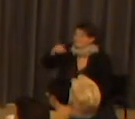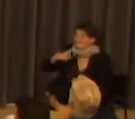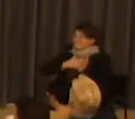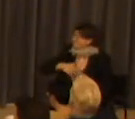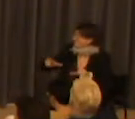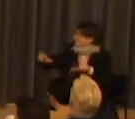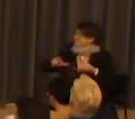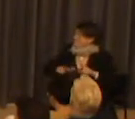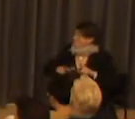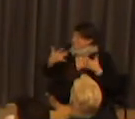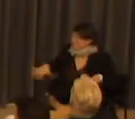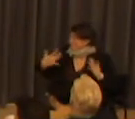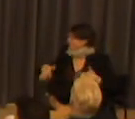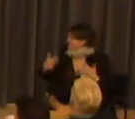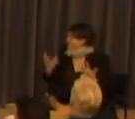no vull allargar-me gaire,